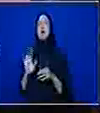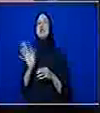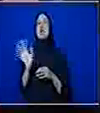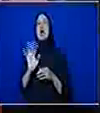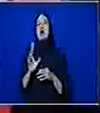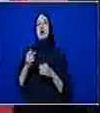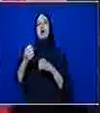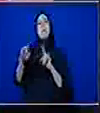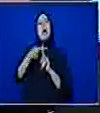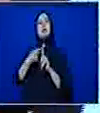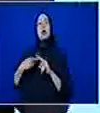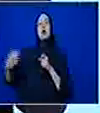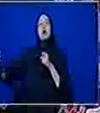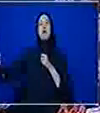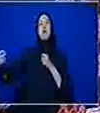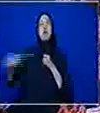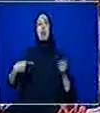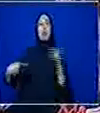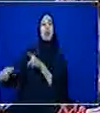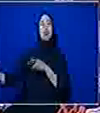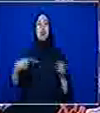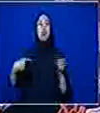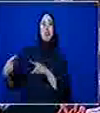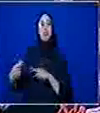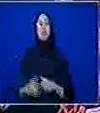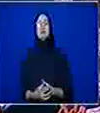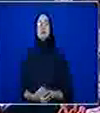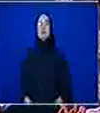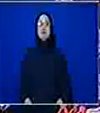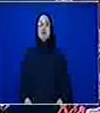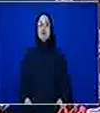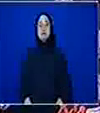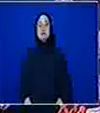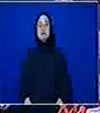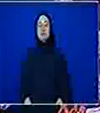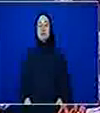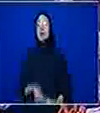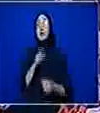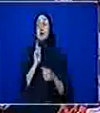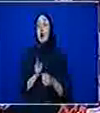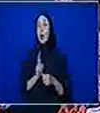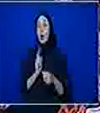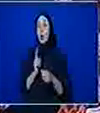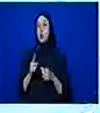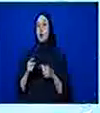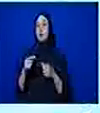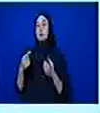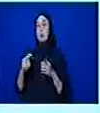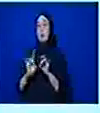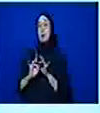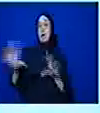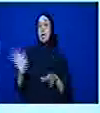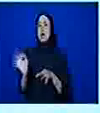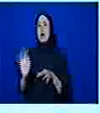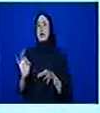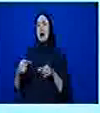enggak? Baik. Baik, silakan Pak. Ada tanggapan lain? Oh, iya. Jadi kalau tidak ada terlalu banyak perbedaan,